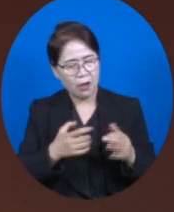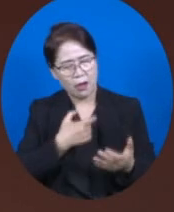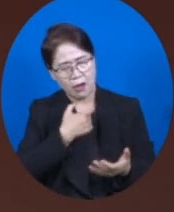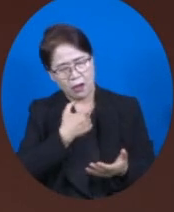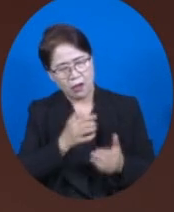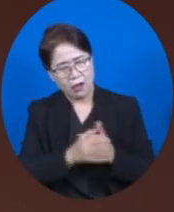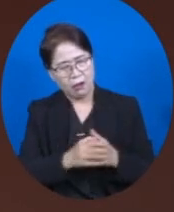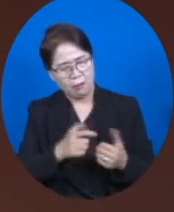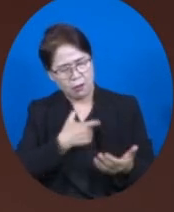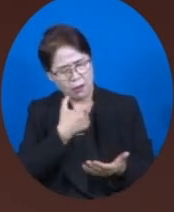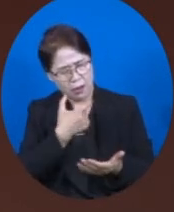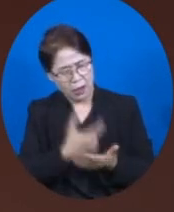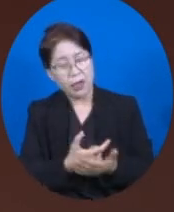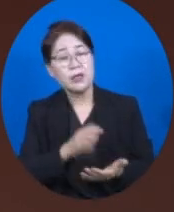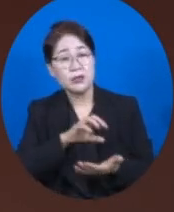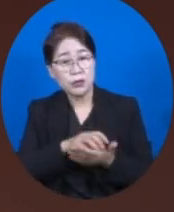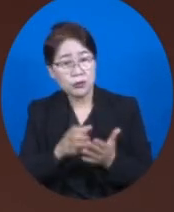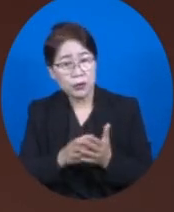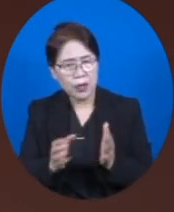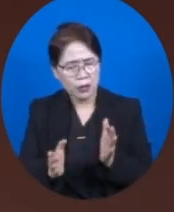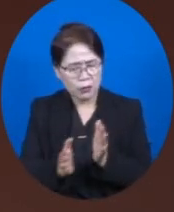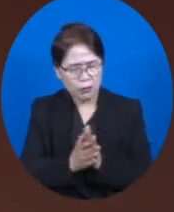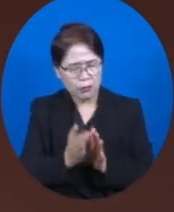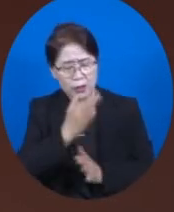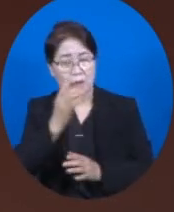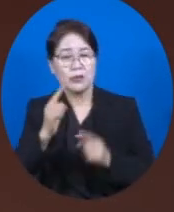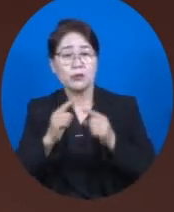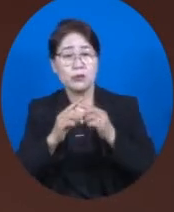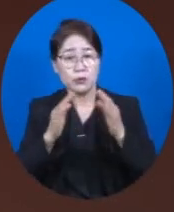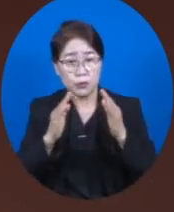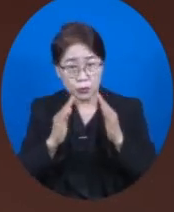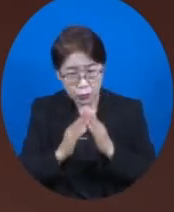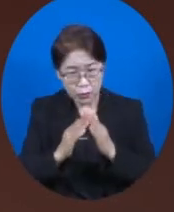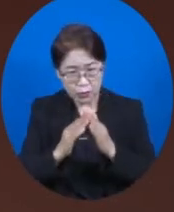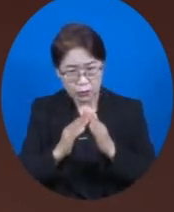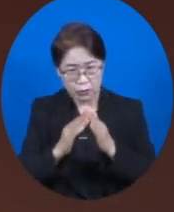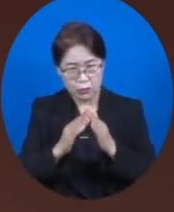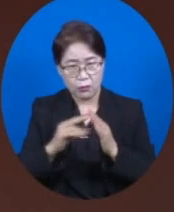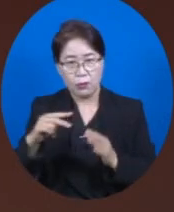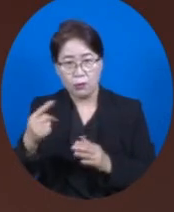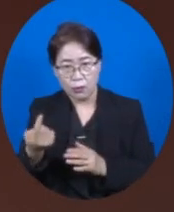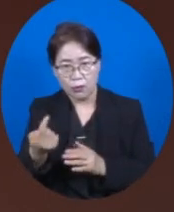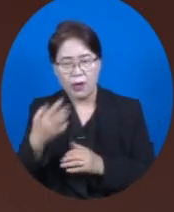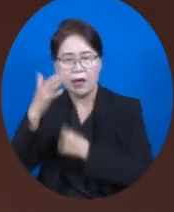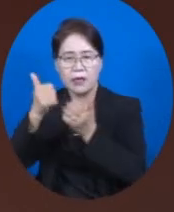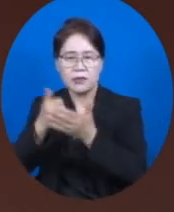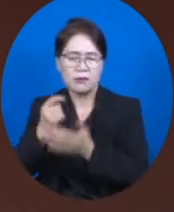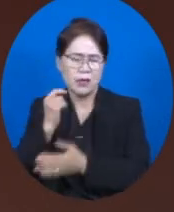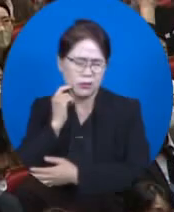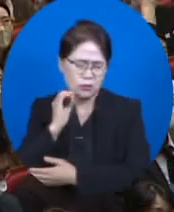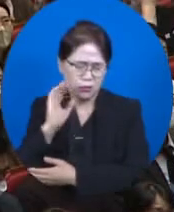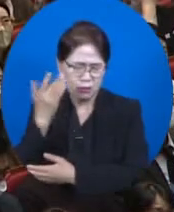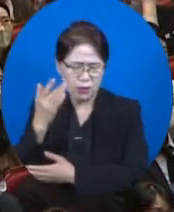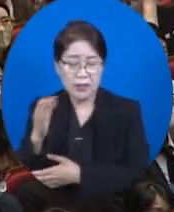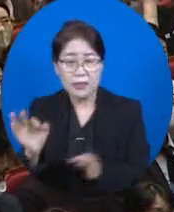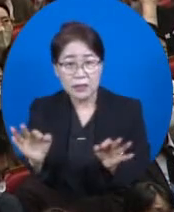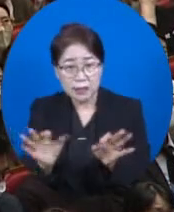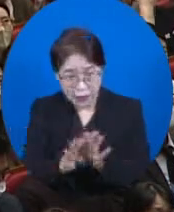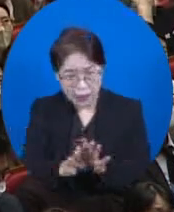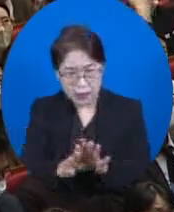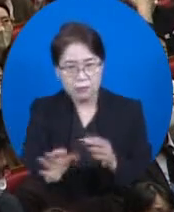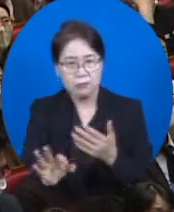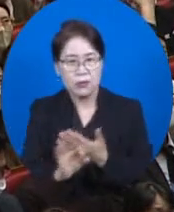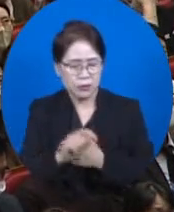만 정도로 그렇게 화려한 성전이라고 할지라도 하나님의 영광이 없다면